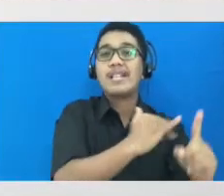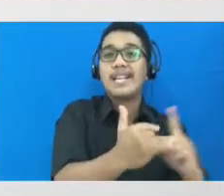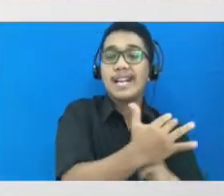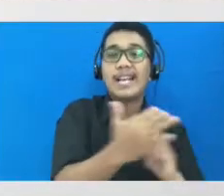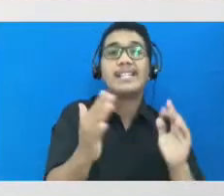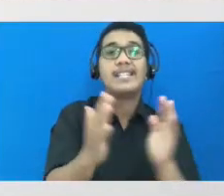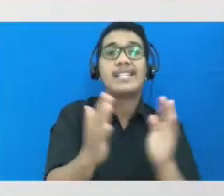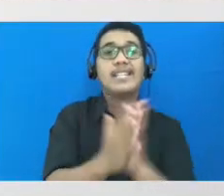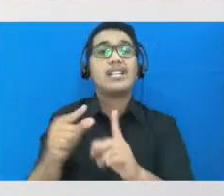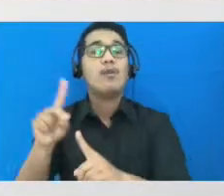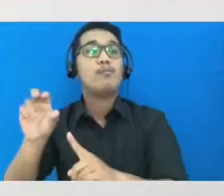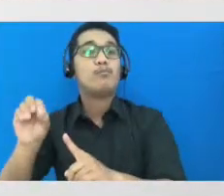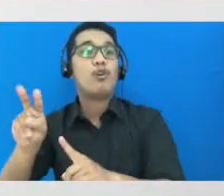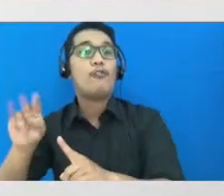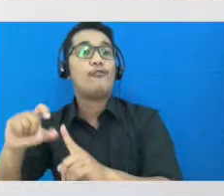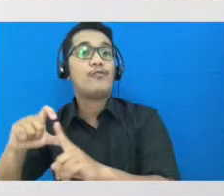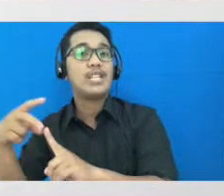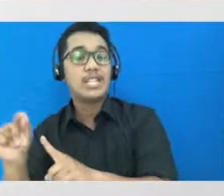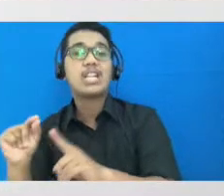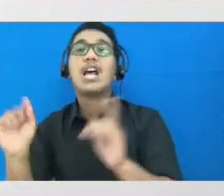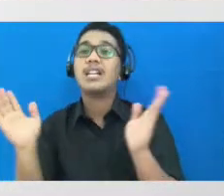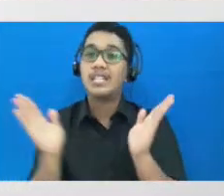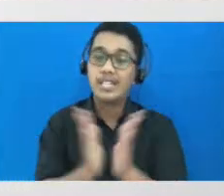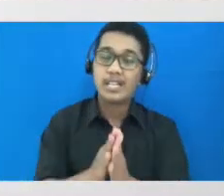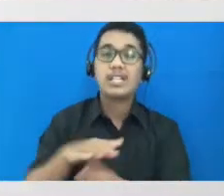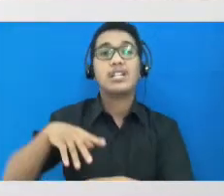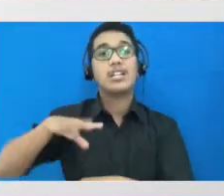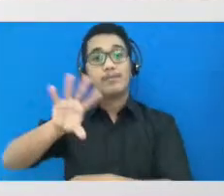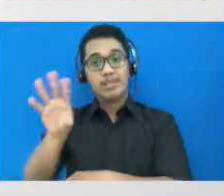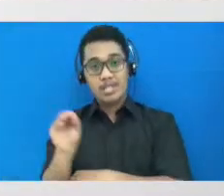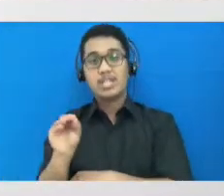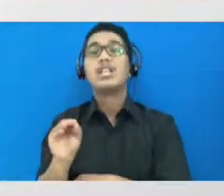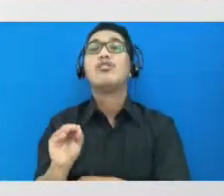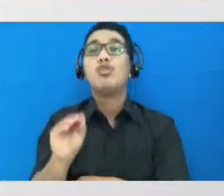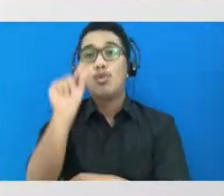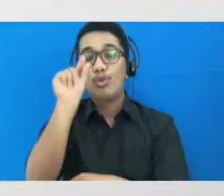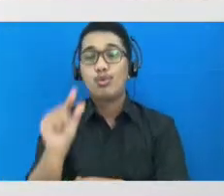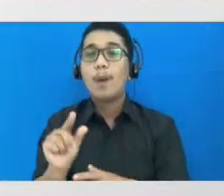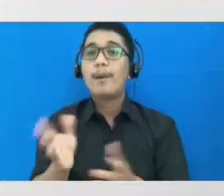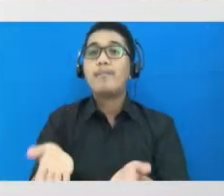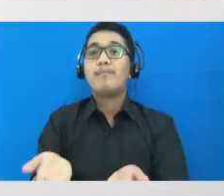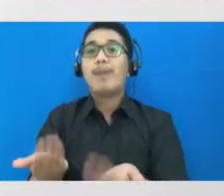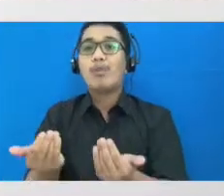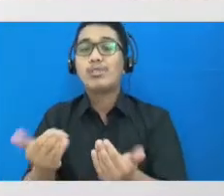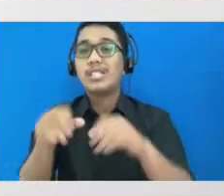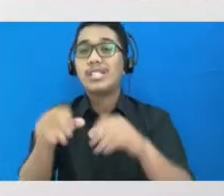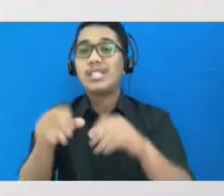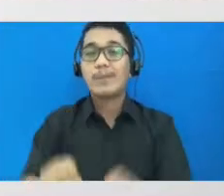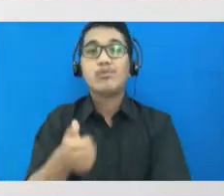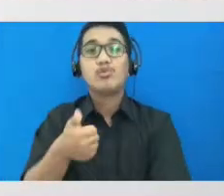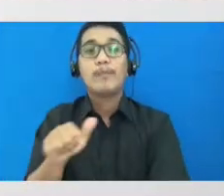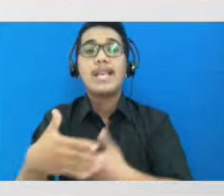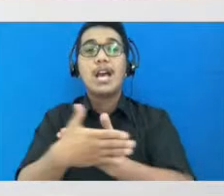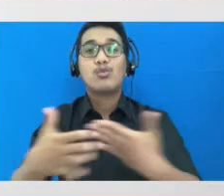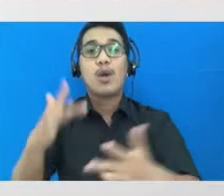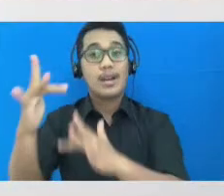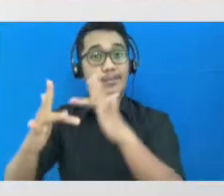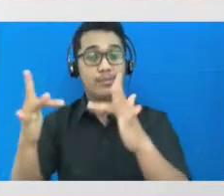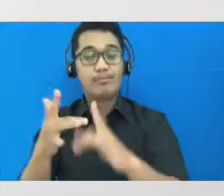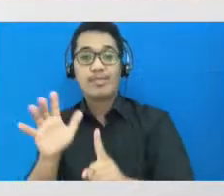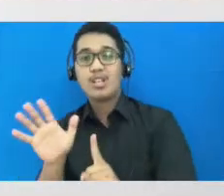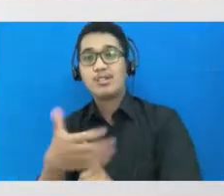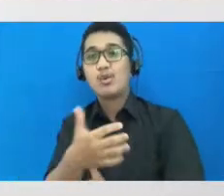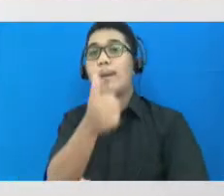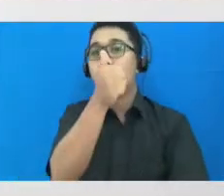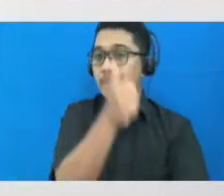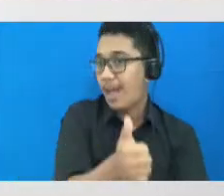misalnya aparat penegak hukum, Kementerian Kominfo atau kementerian lain dalam membangun sistem sehingga ruang cyber Indonesia bisa terlindungi